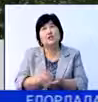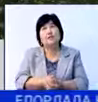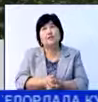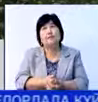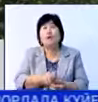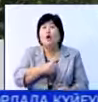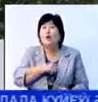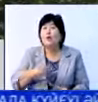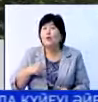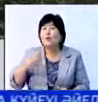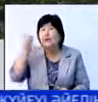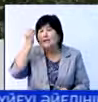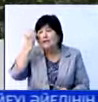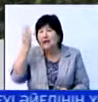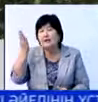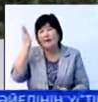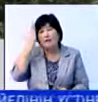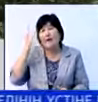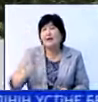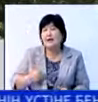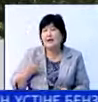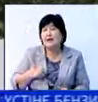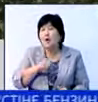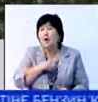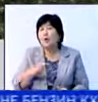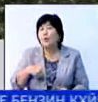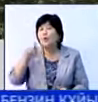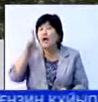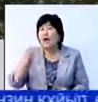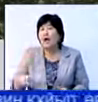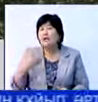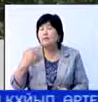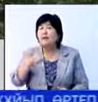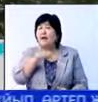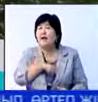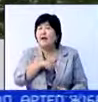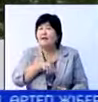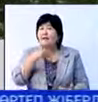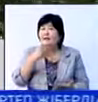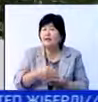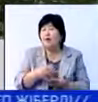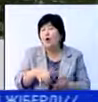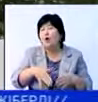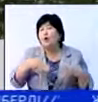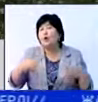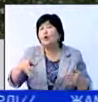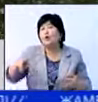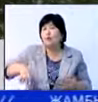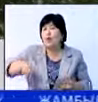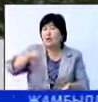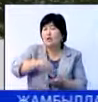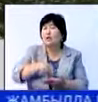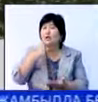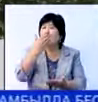Өзінің таланттылығы менен, өзінің біліктілігі менен, өзінің адамгершілік қасиеті менен үлкен басшылардың алдында